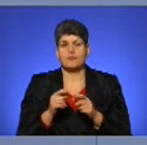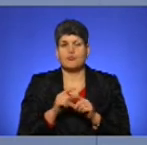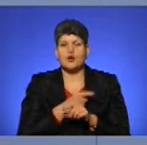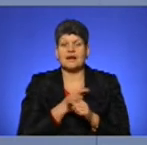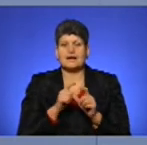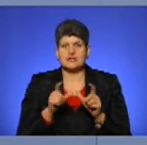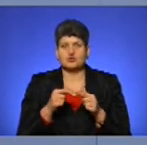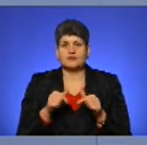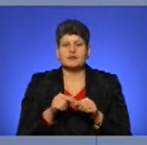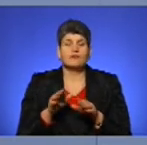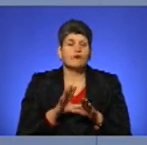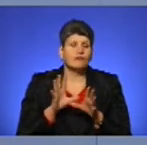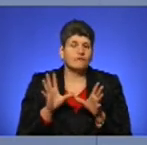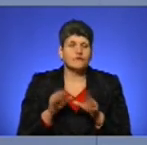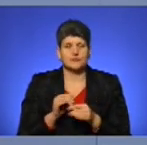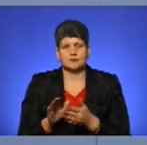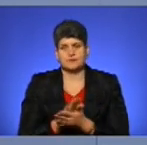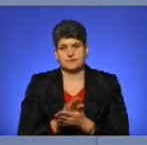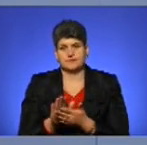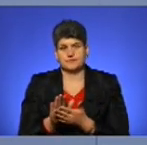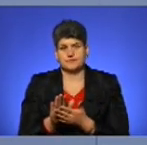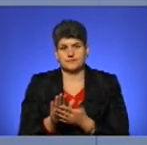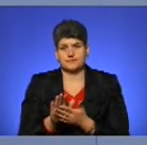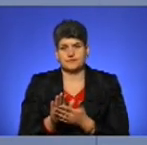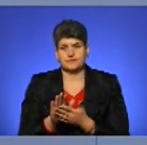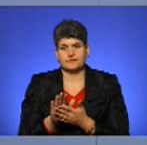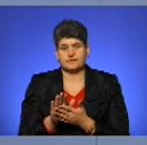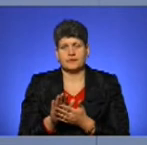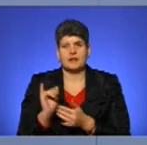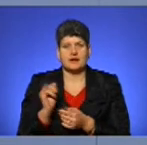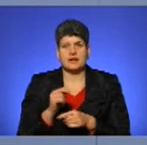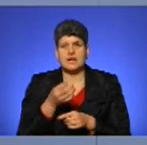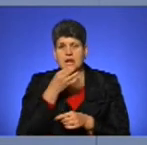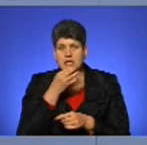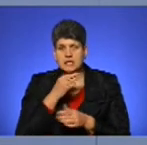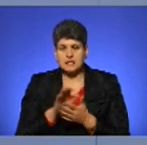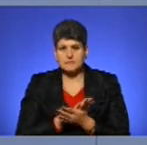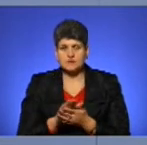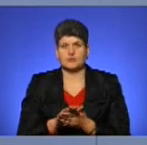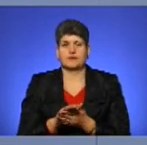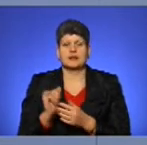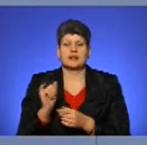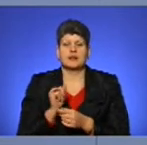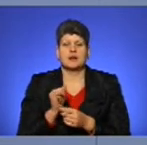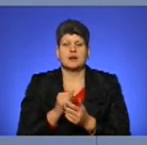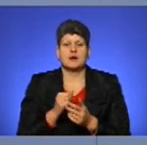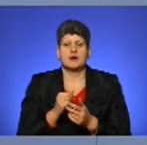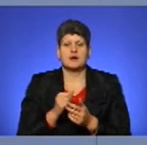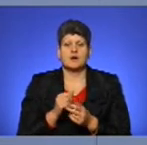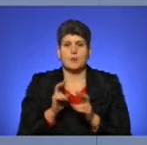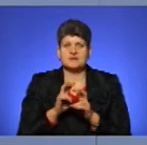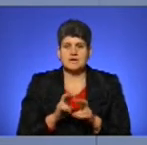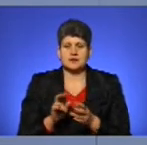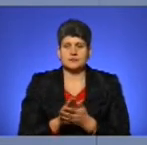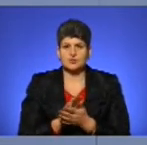відділенні абсолютно безкоштовні. І ліки безкоштовні, і обстеження безкоштовні. Причому